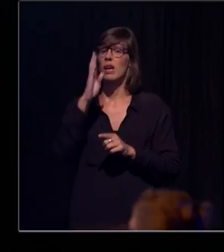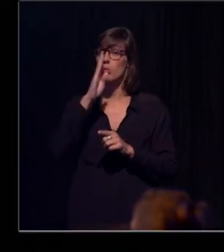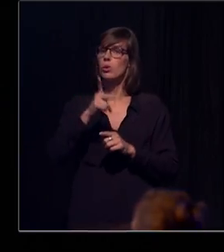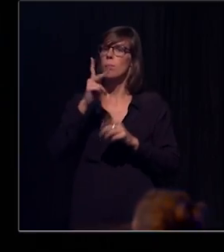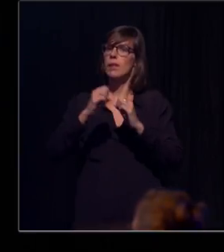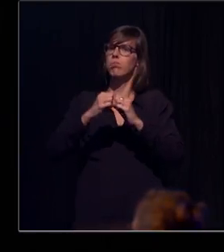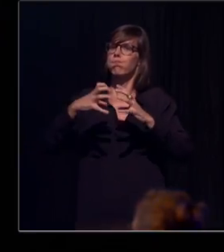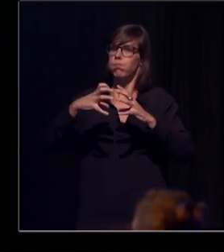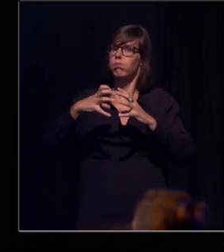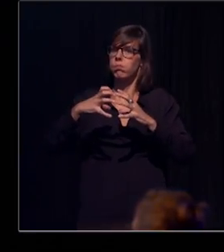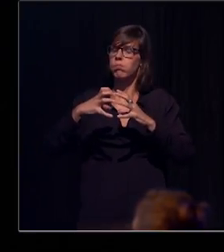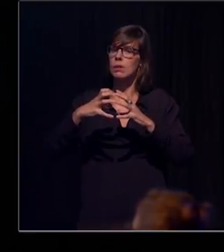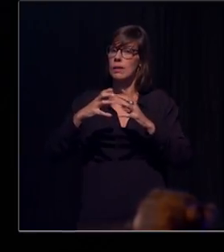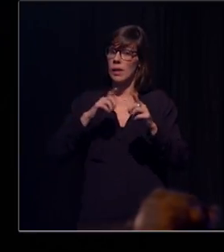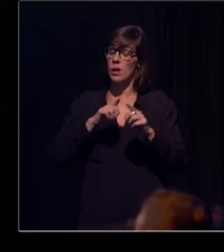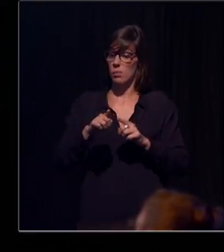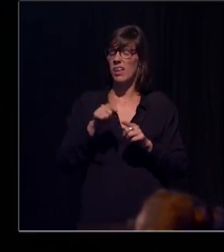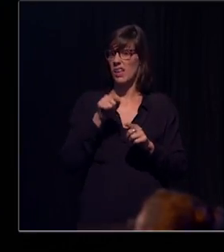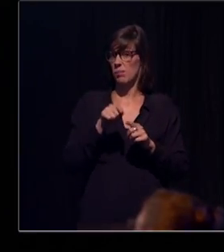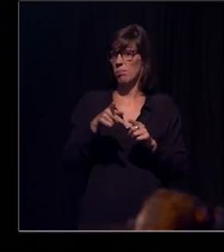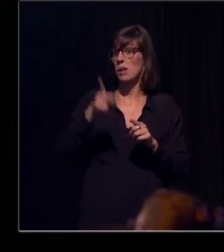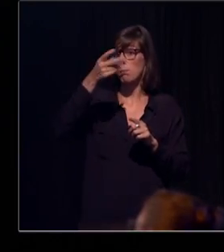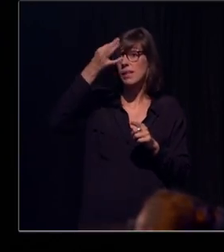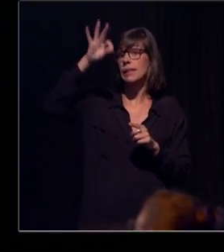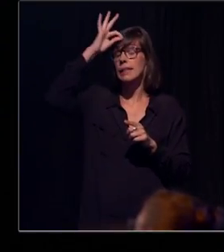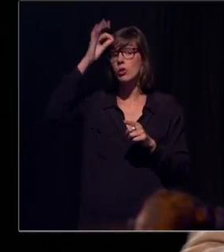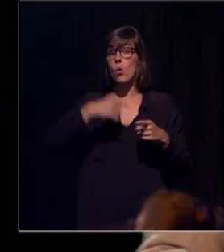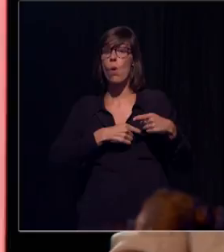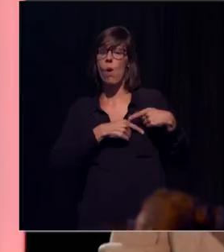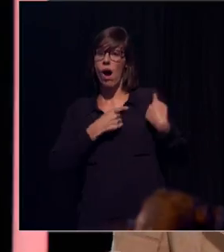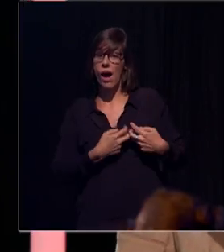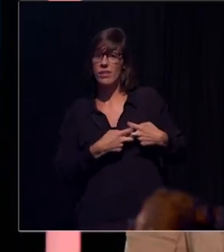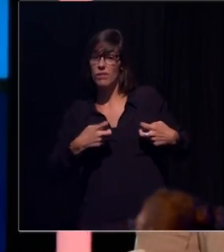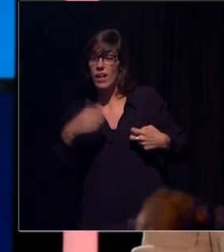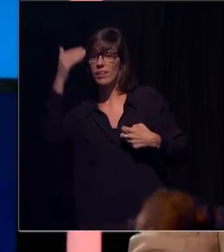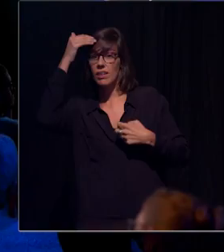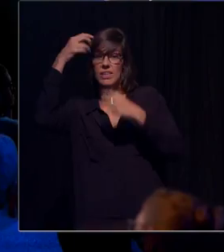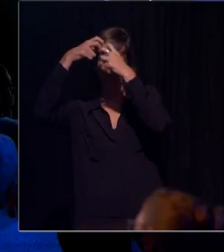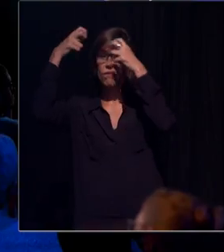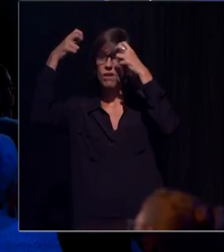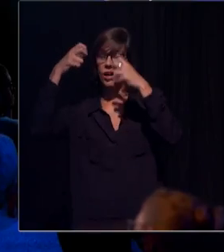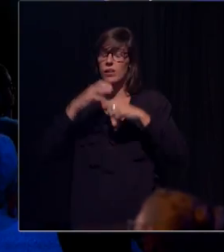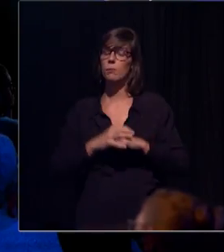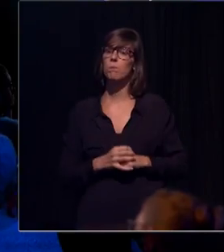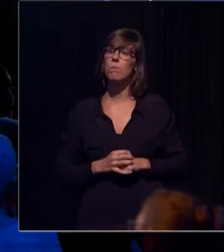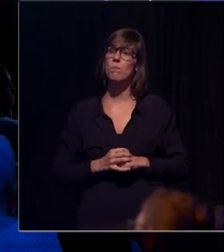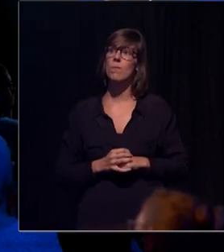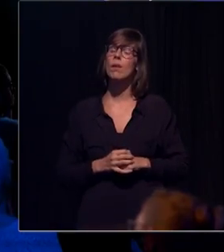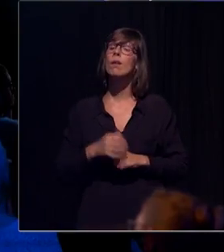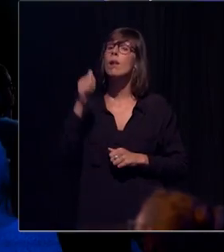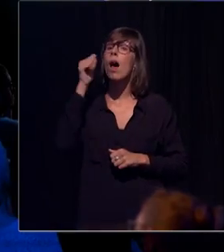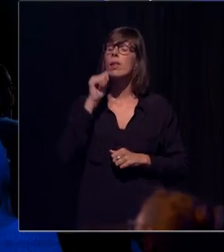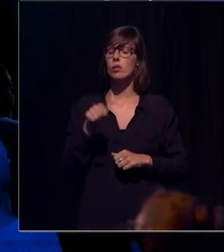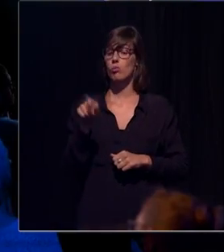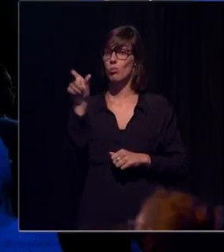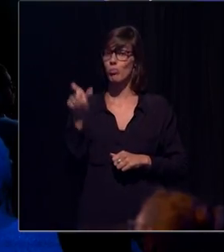hun buik die gaan een hoge bloeddruk krijgen. Die gaan hoge cholesterol en andere vetten krijgen. Die gaan een verhoogde stolbaarheid